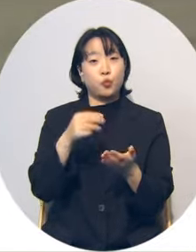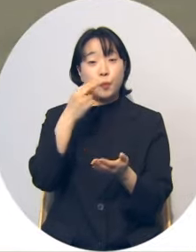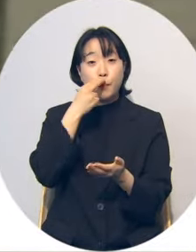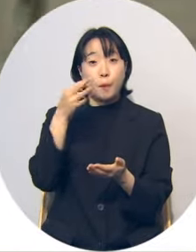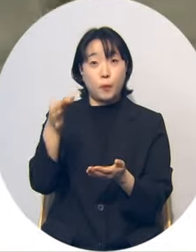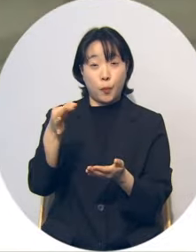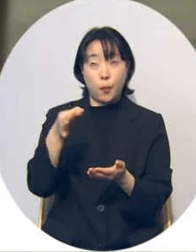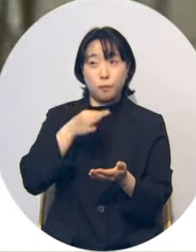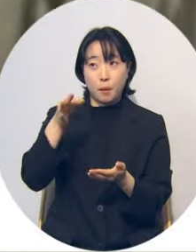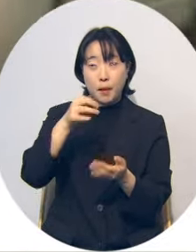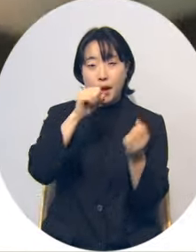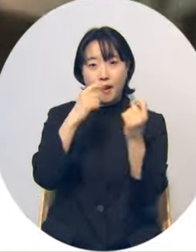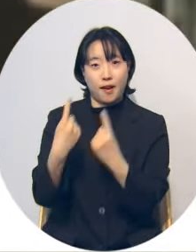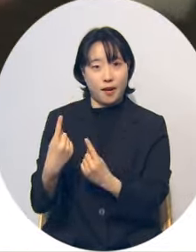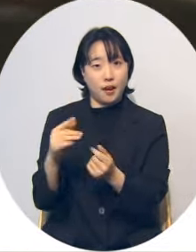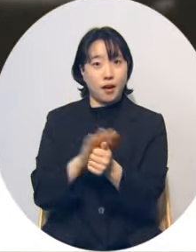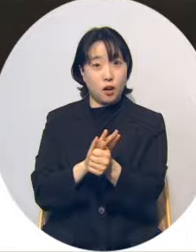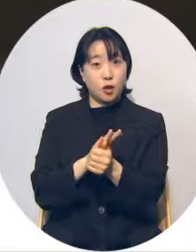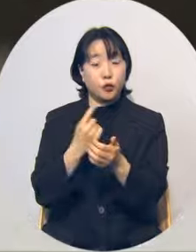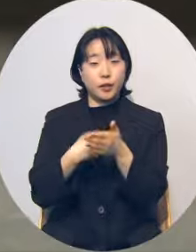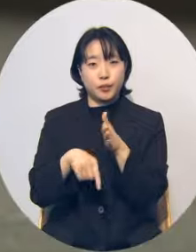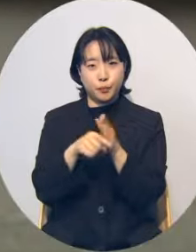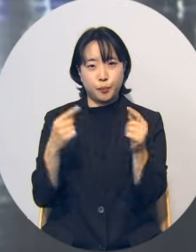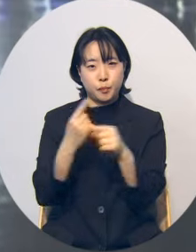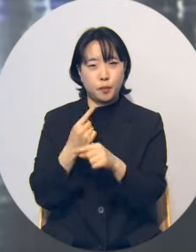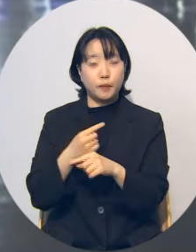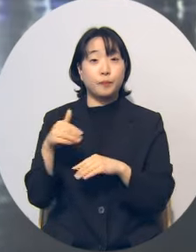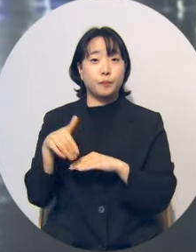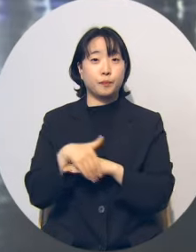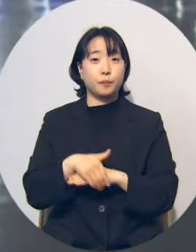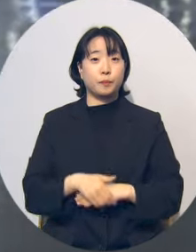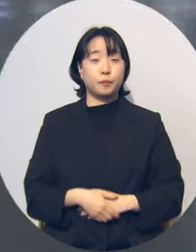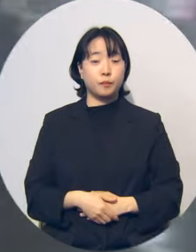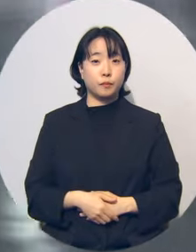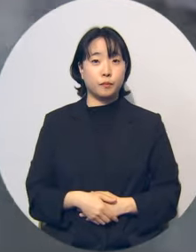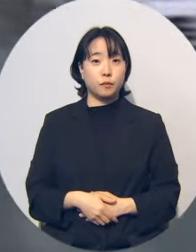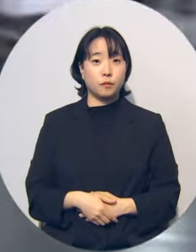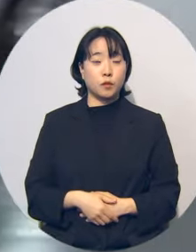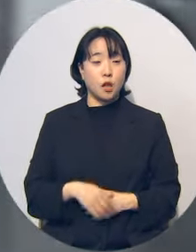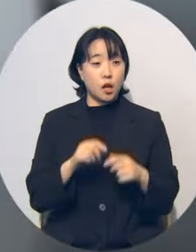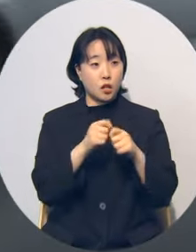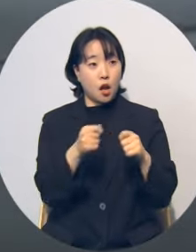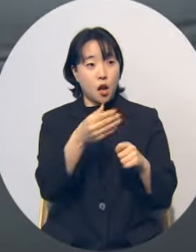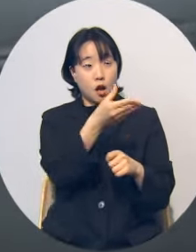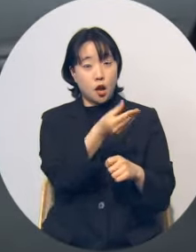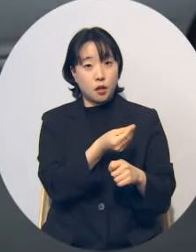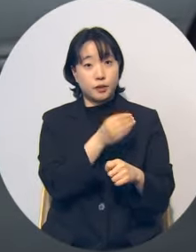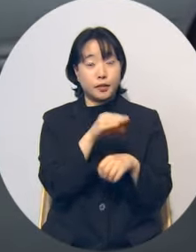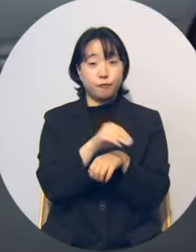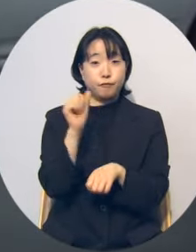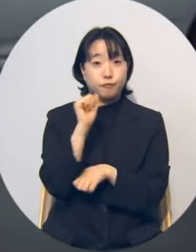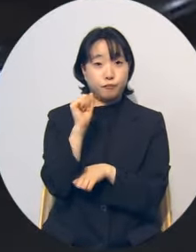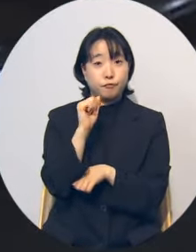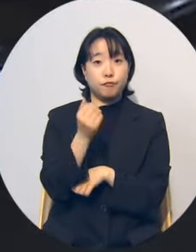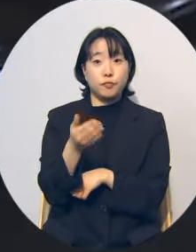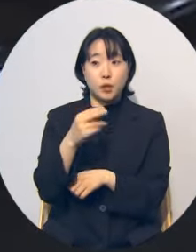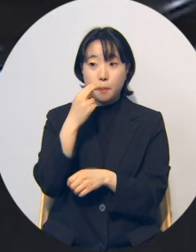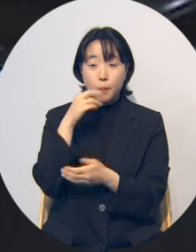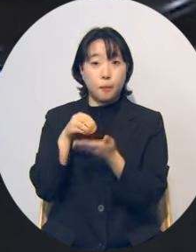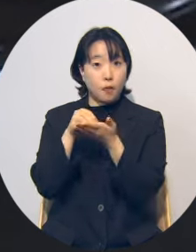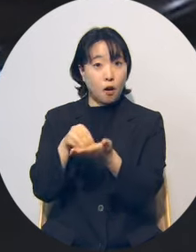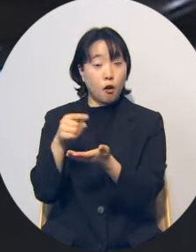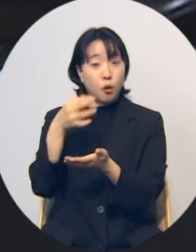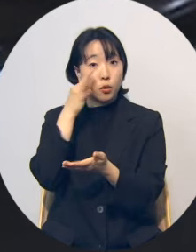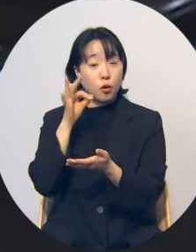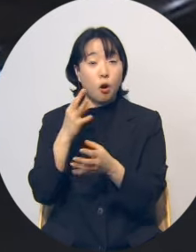반영해서 할인할증 등급을 제조 정하도록 할 계획입니다 한편 장기 렌터카 운전 경력의 보험 가입 경력 인정은